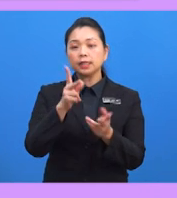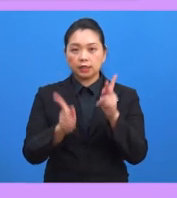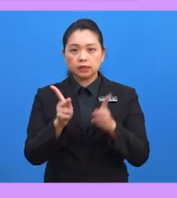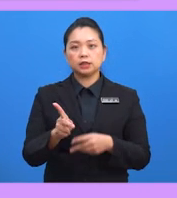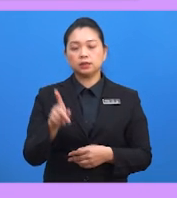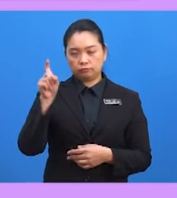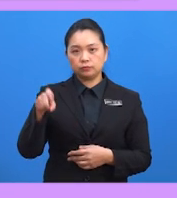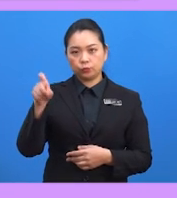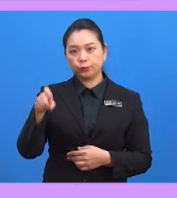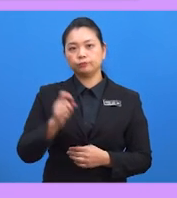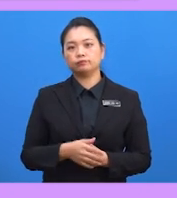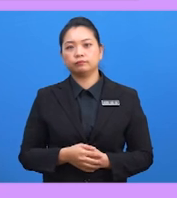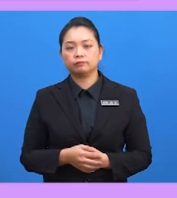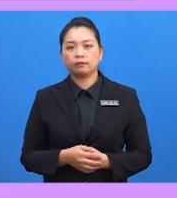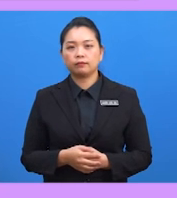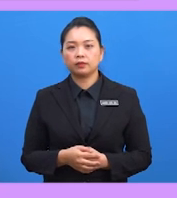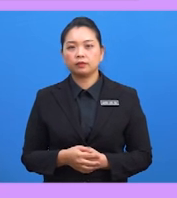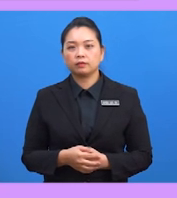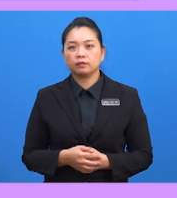kereta, keperluan.